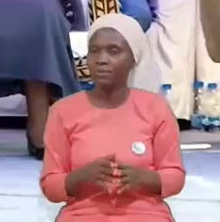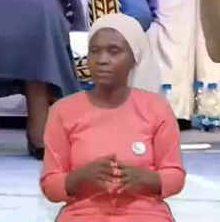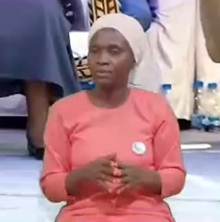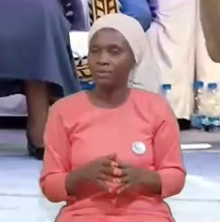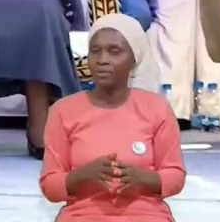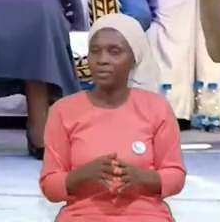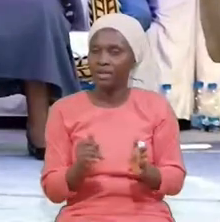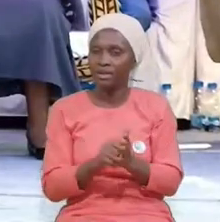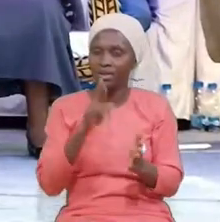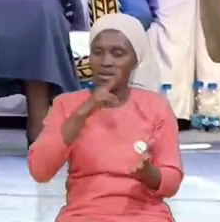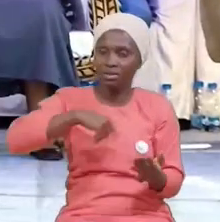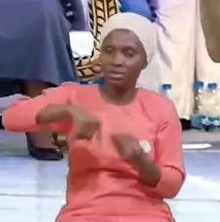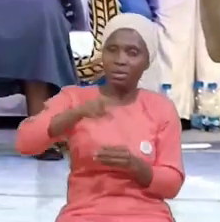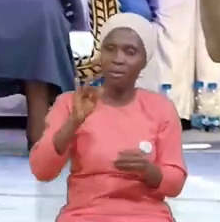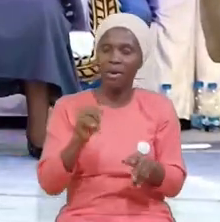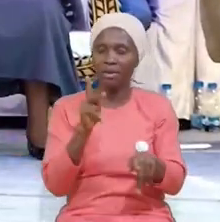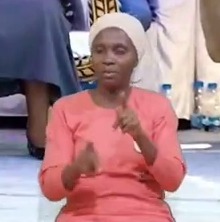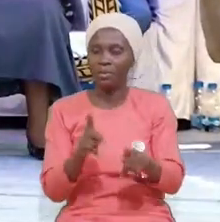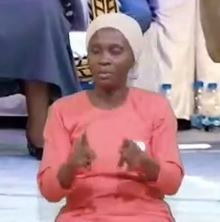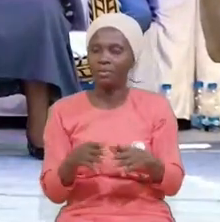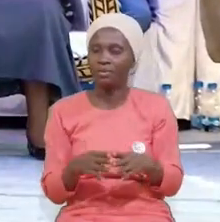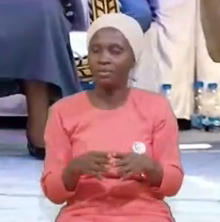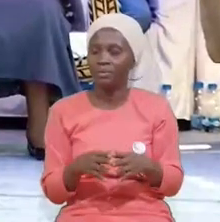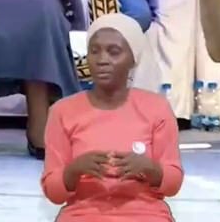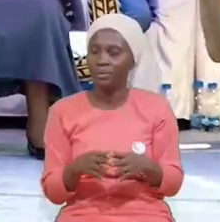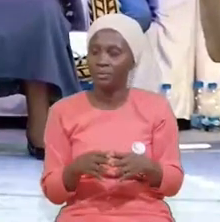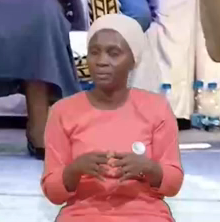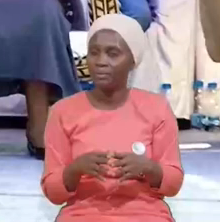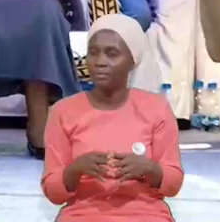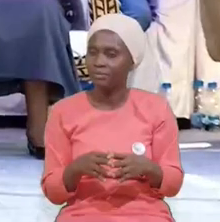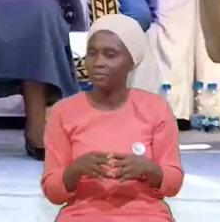Là, vous avez des gens qui veulent influencer votre vie